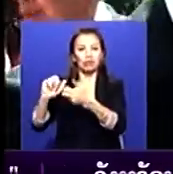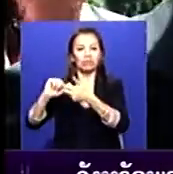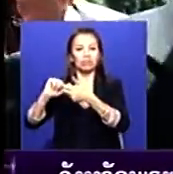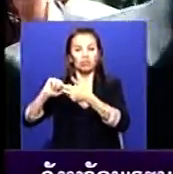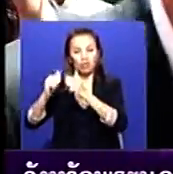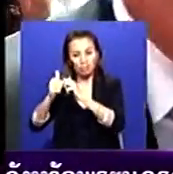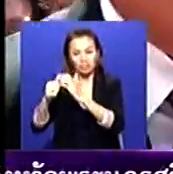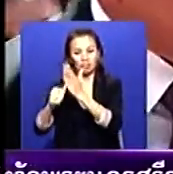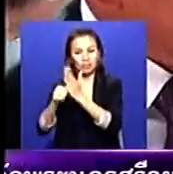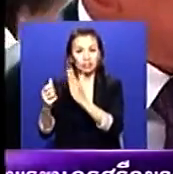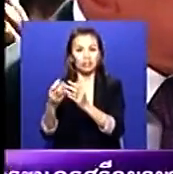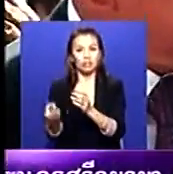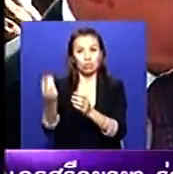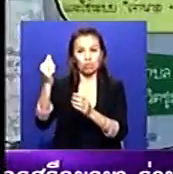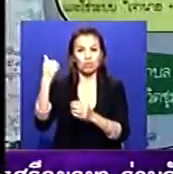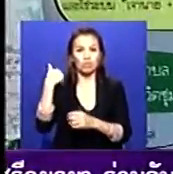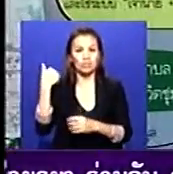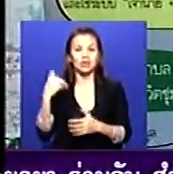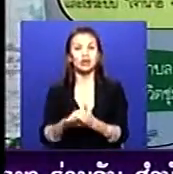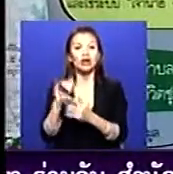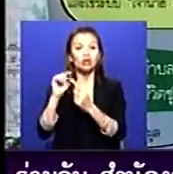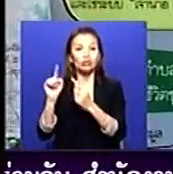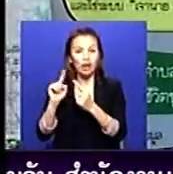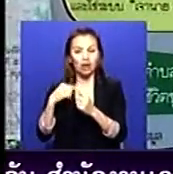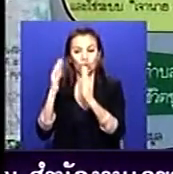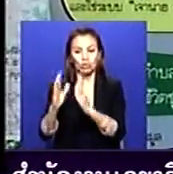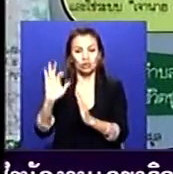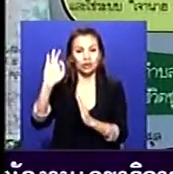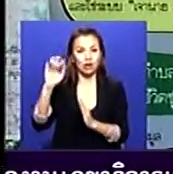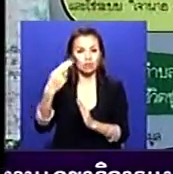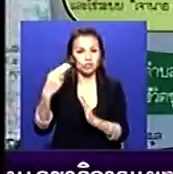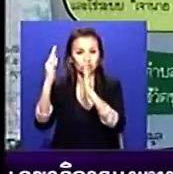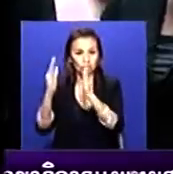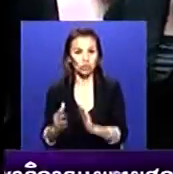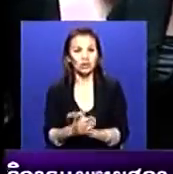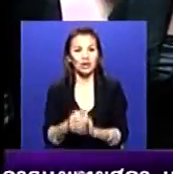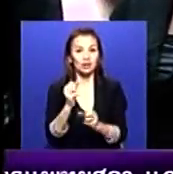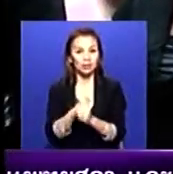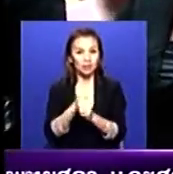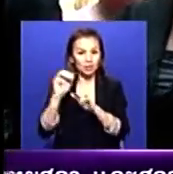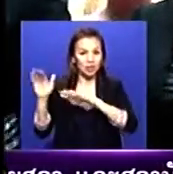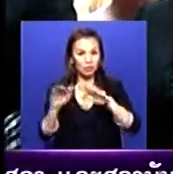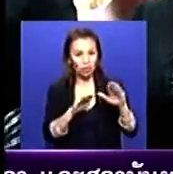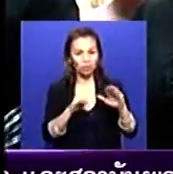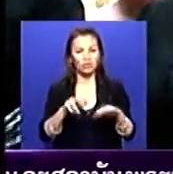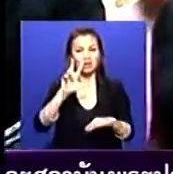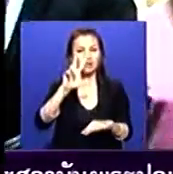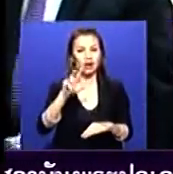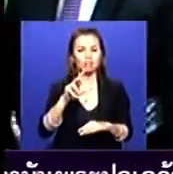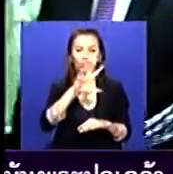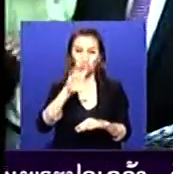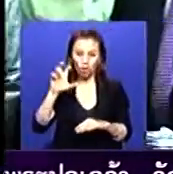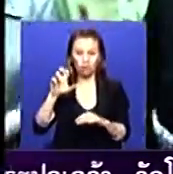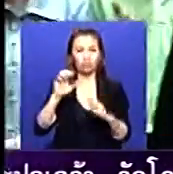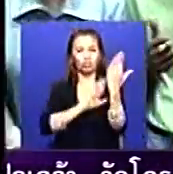งการบ้านมั่นคงมีชุมชนร่วมใจแก้ปัญหาประมาณ 90,000 คนทำให้สามารถทำงานได้พร้อมกันมากกว่า300เมืองทั่วประเ